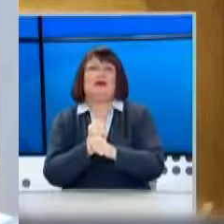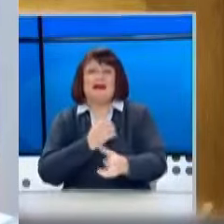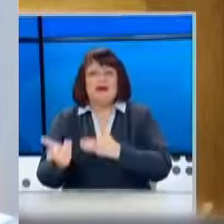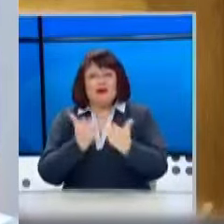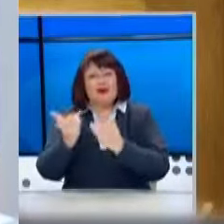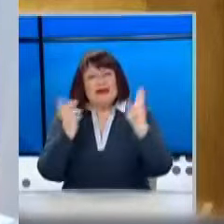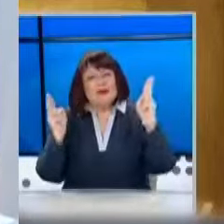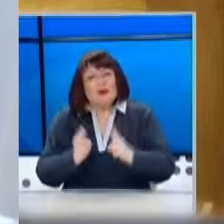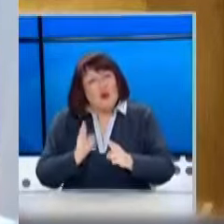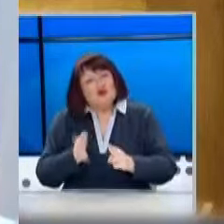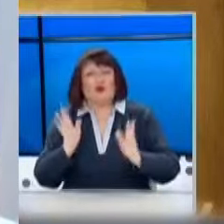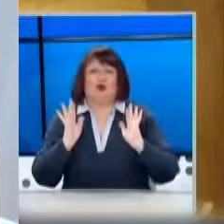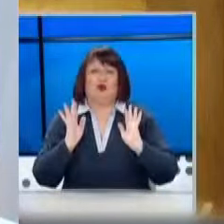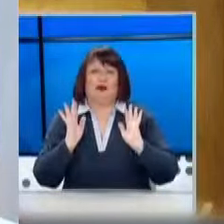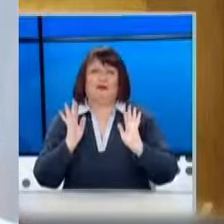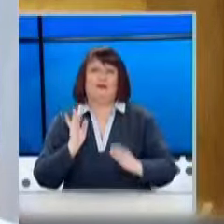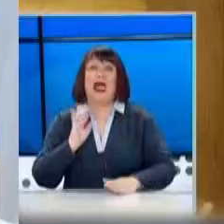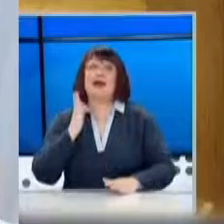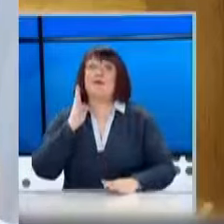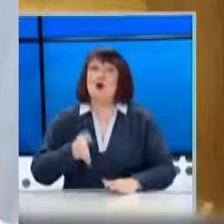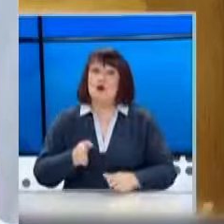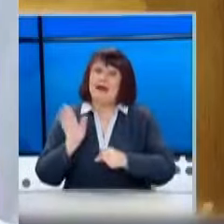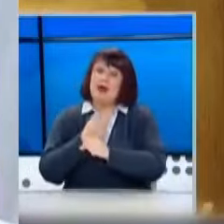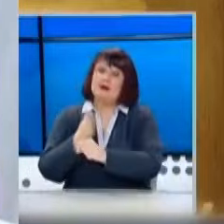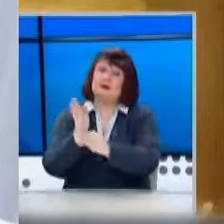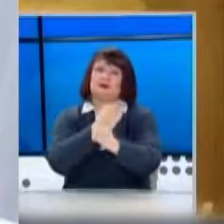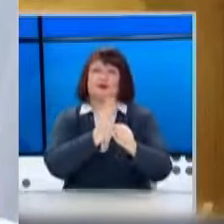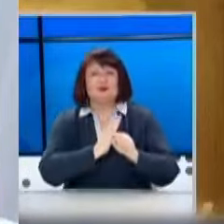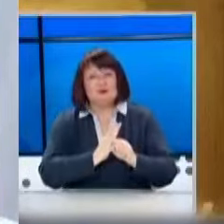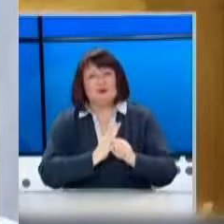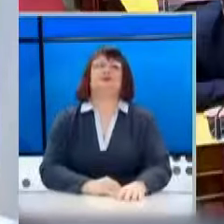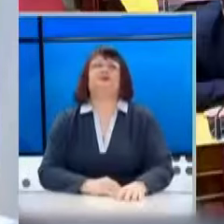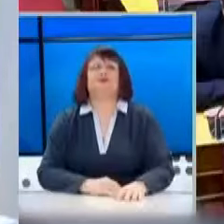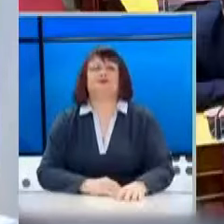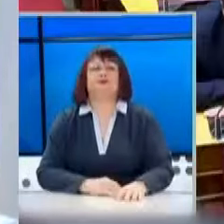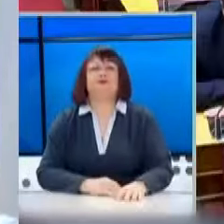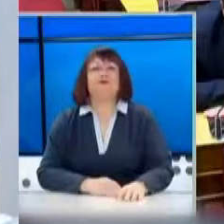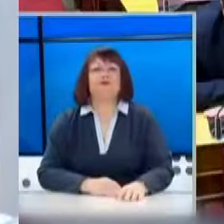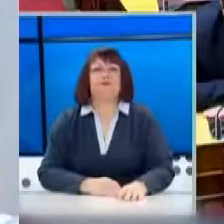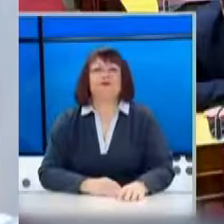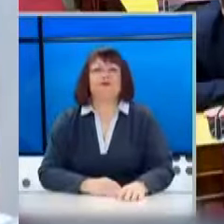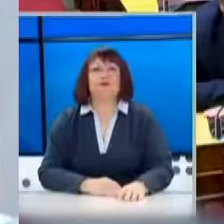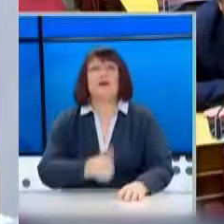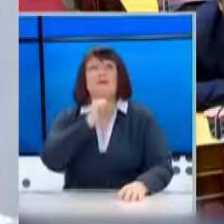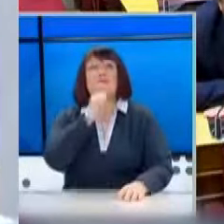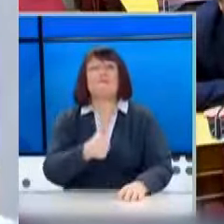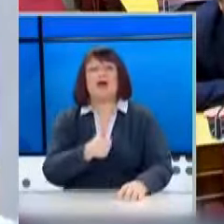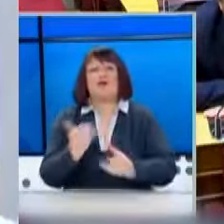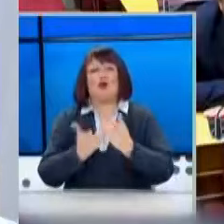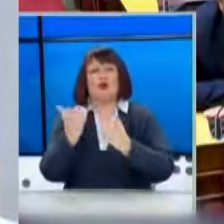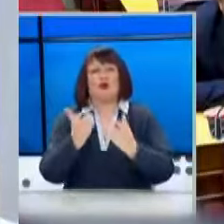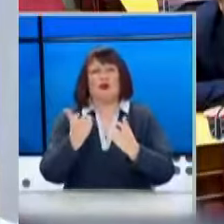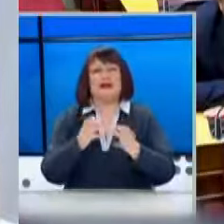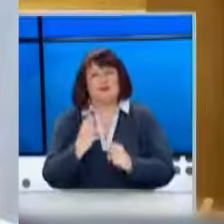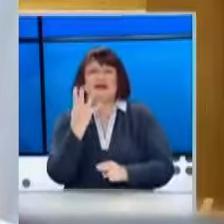η αμφισβήτηση της πολιτικής της Νέας Δημοκρατίας από την αριστερά, υπάρχει η ίδια αμφισβήτηση